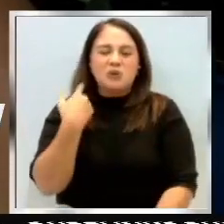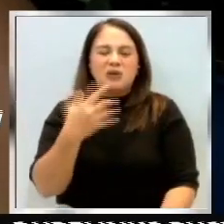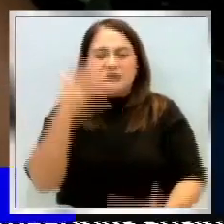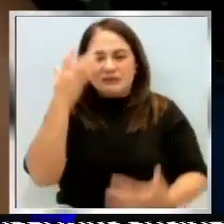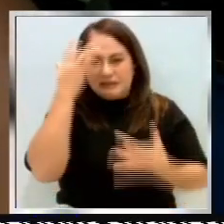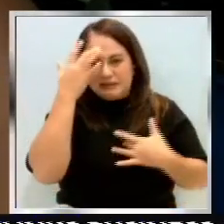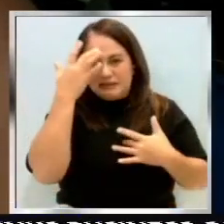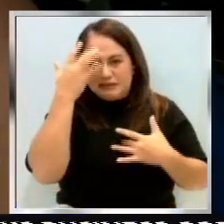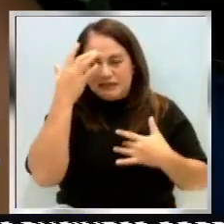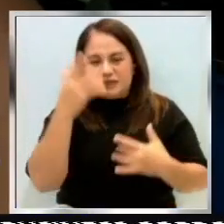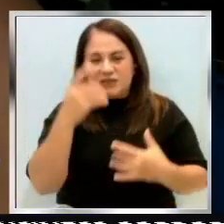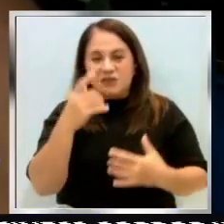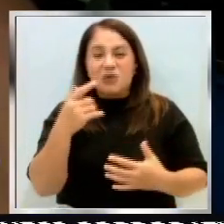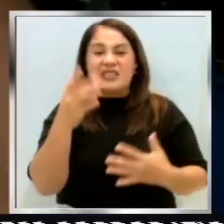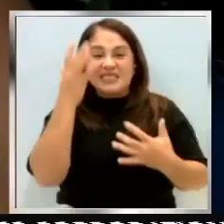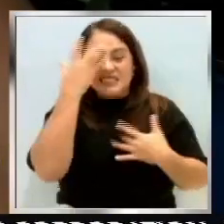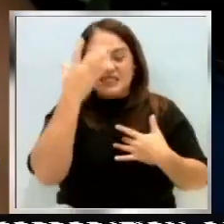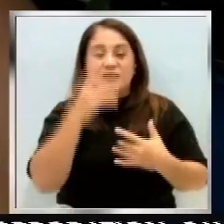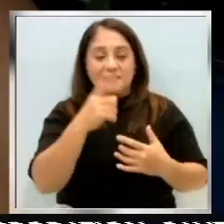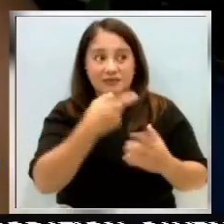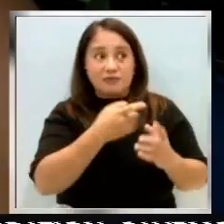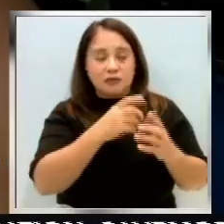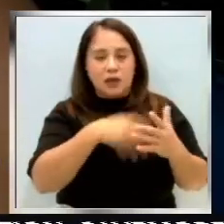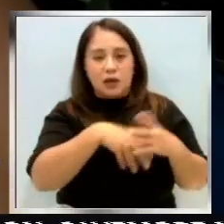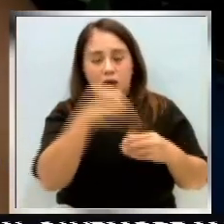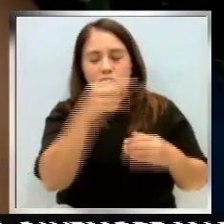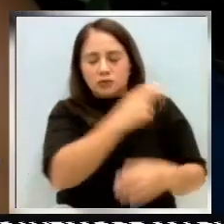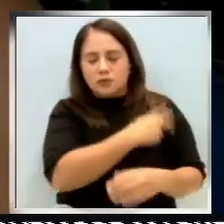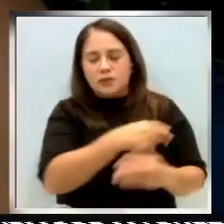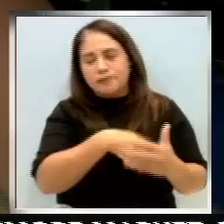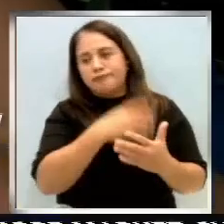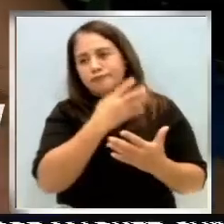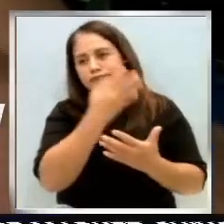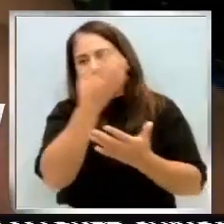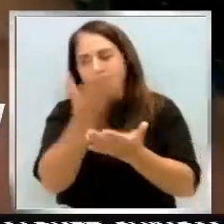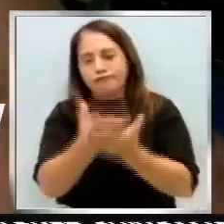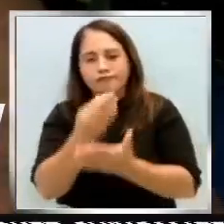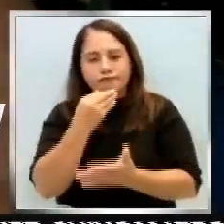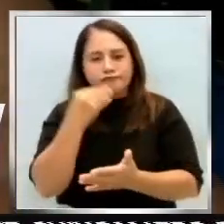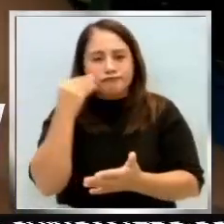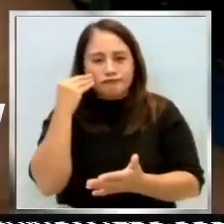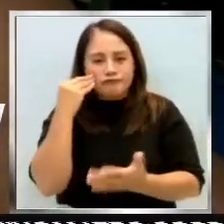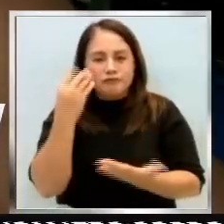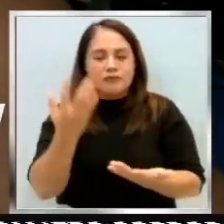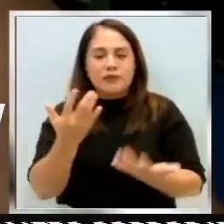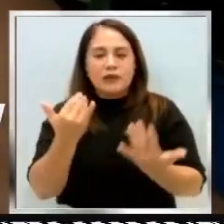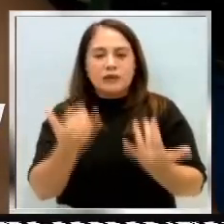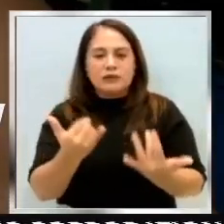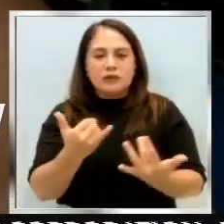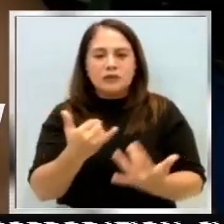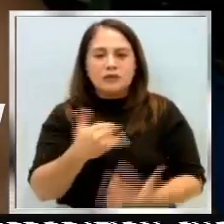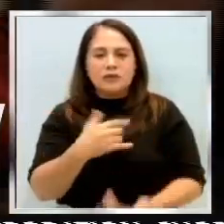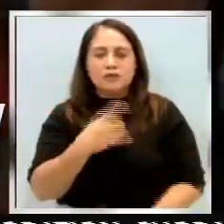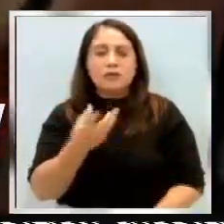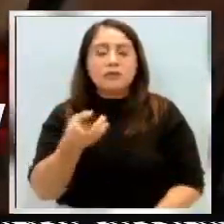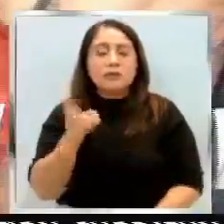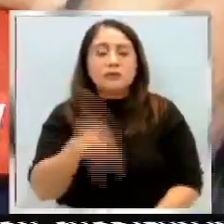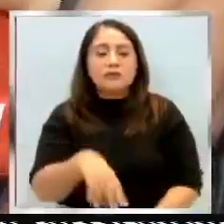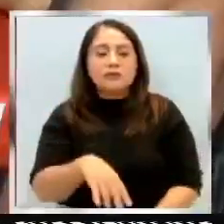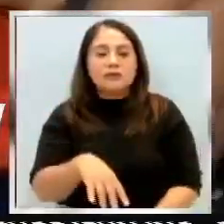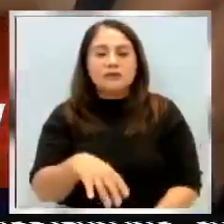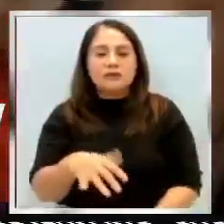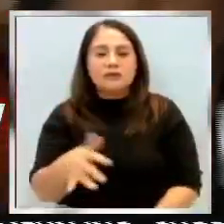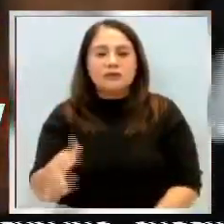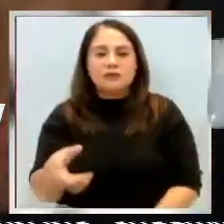sakit, kagagaling na pauwi sa ospital. Ngayon parang naano siya, yung hindi na sa makahinga, hindi na